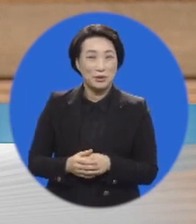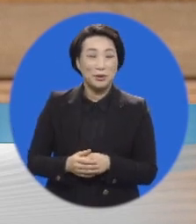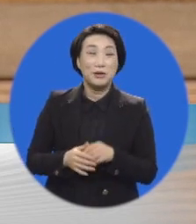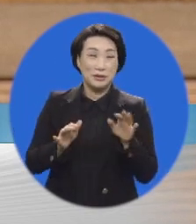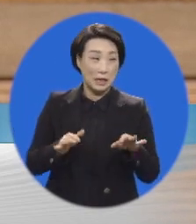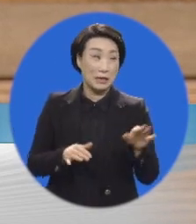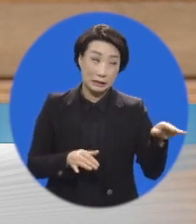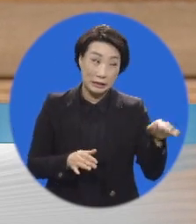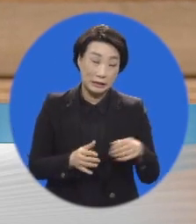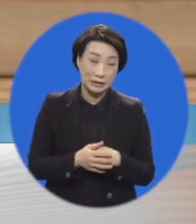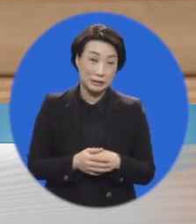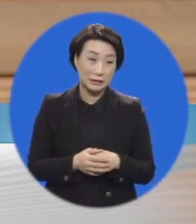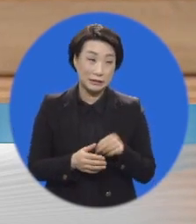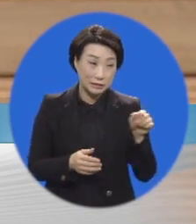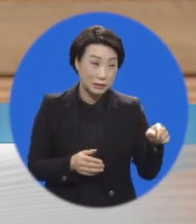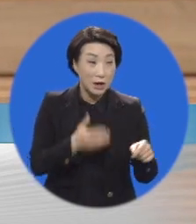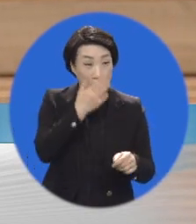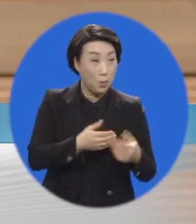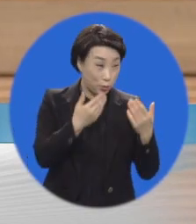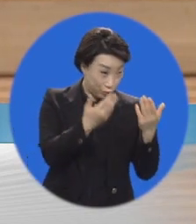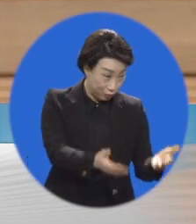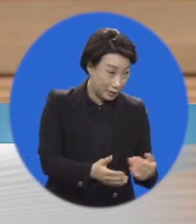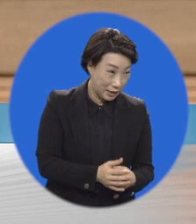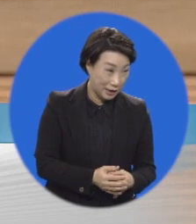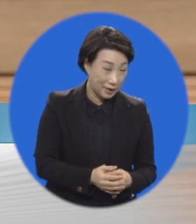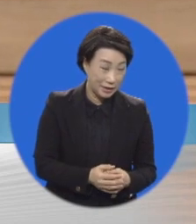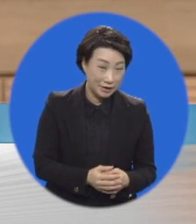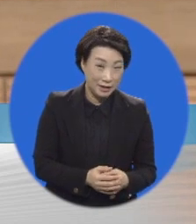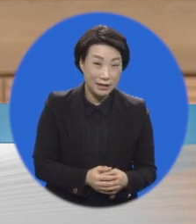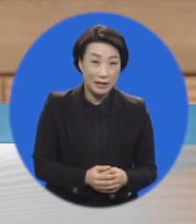그래서 너에게 축복할 것이니